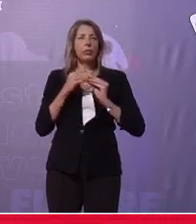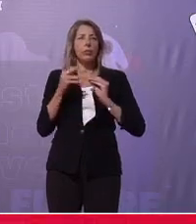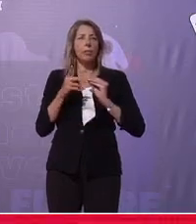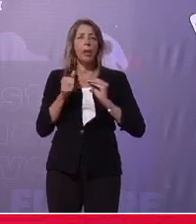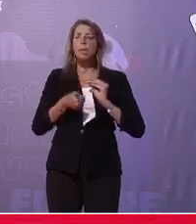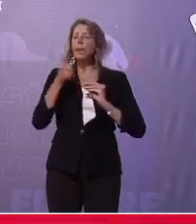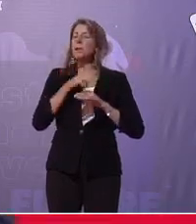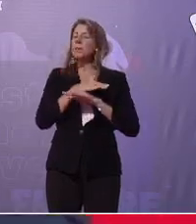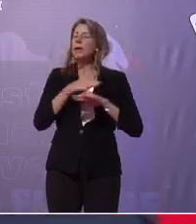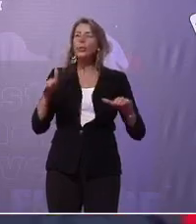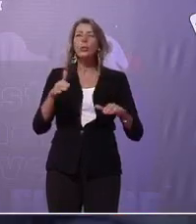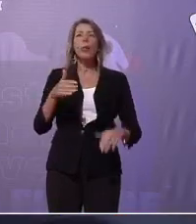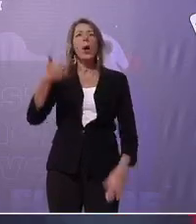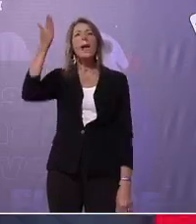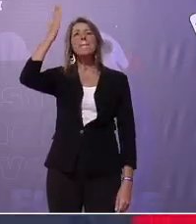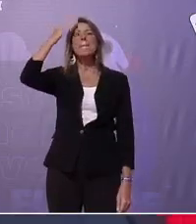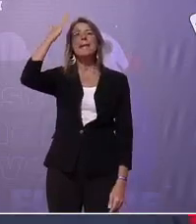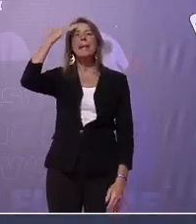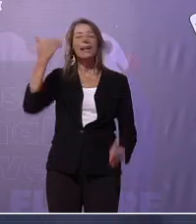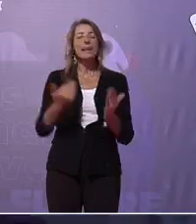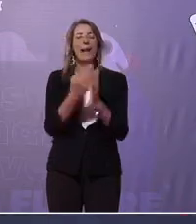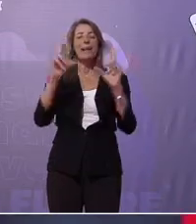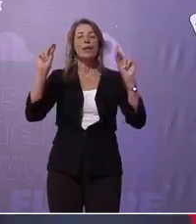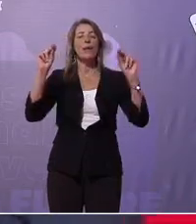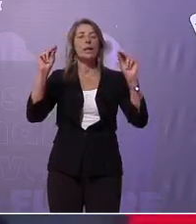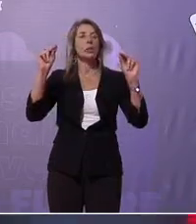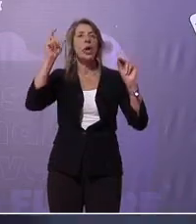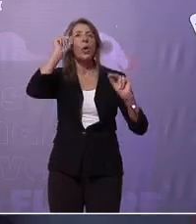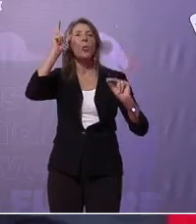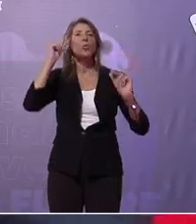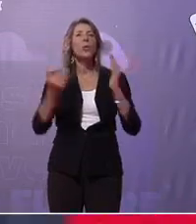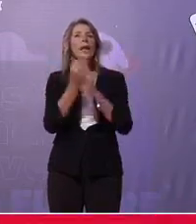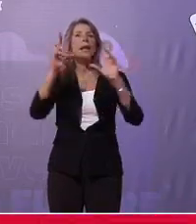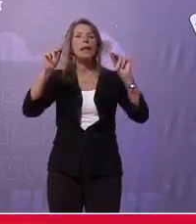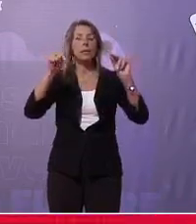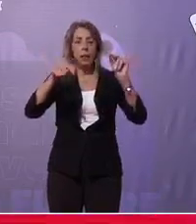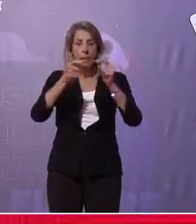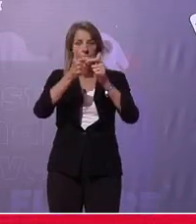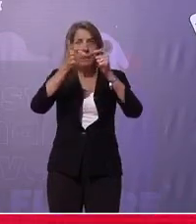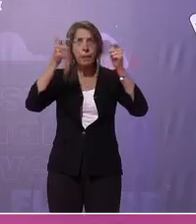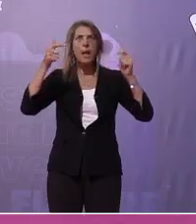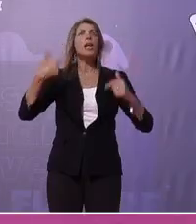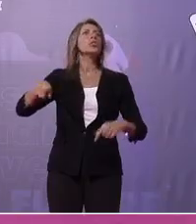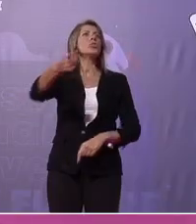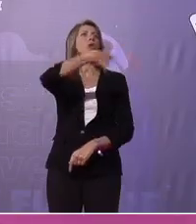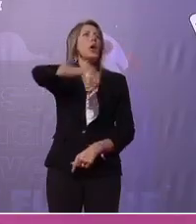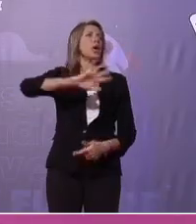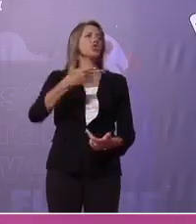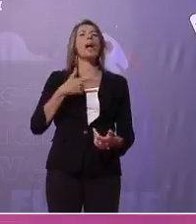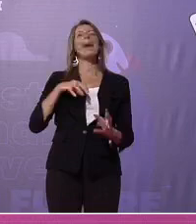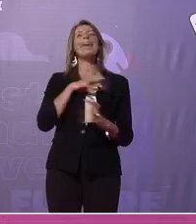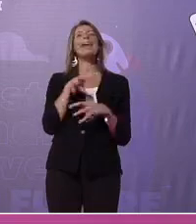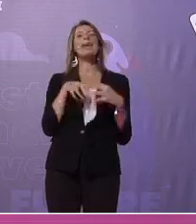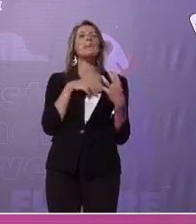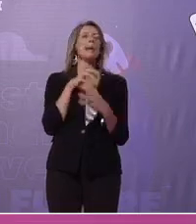cultura dell'Innovazione il fatto che noi ci rendiamo conto e sappiamo che viviamo già in un mondo ibrido noi tutti siamo ibridi Nel senso che